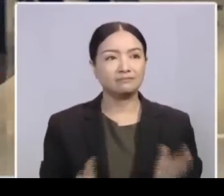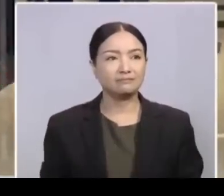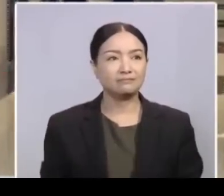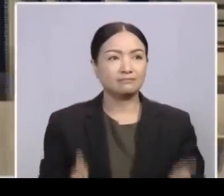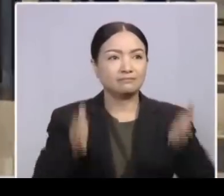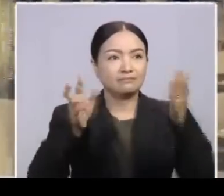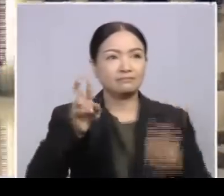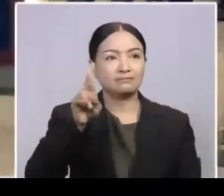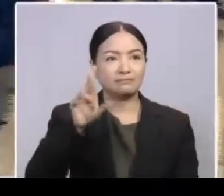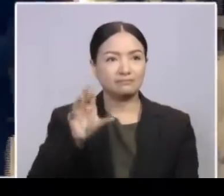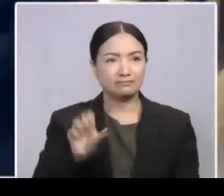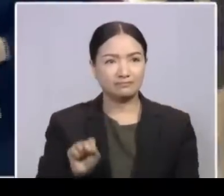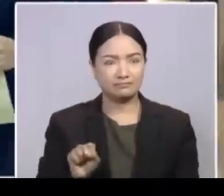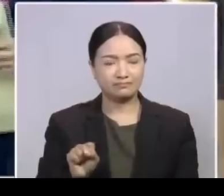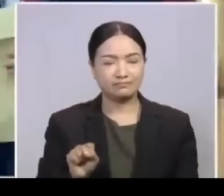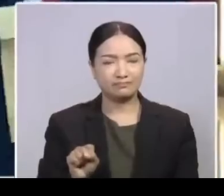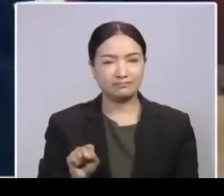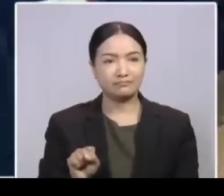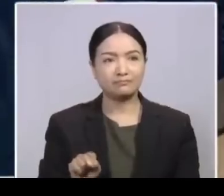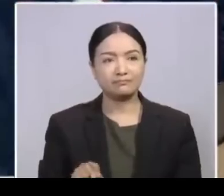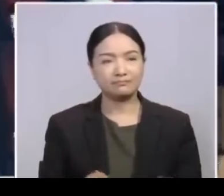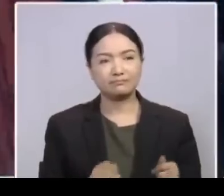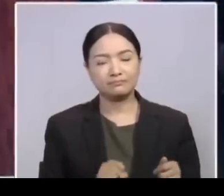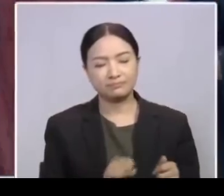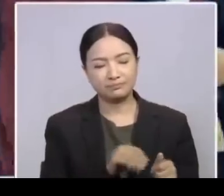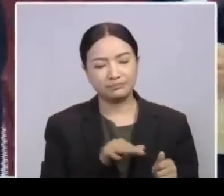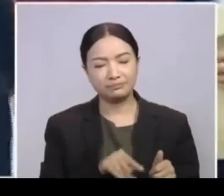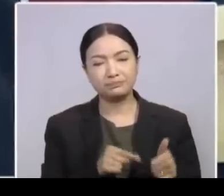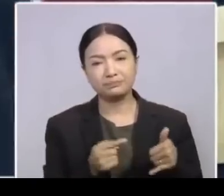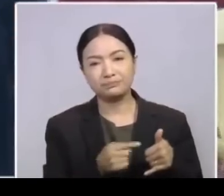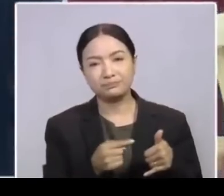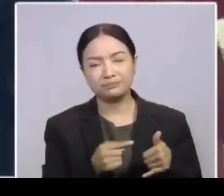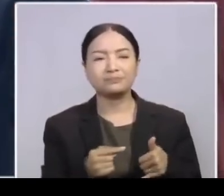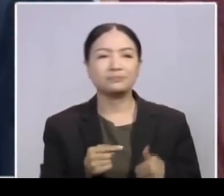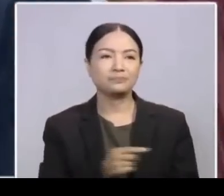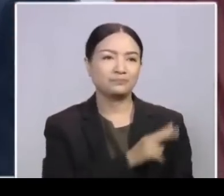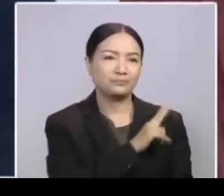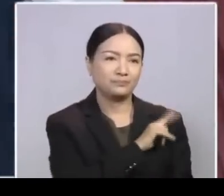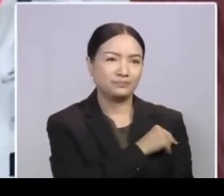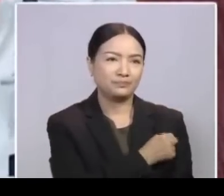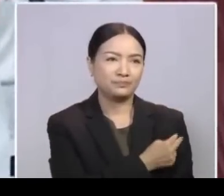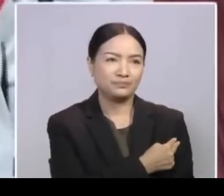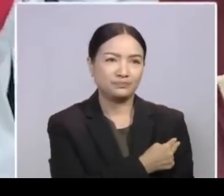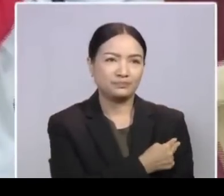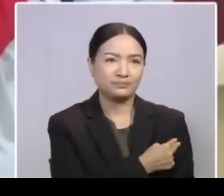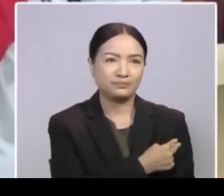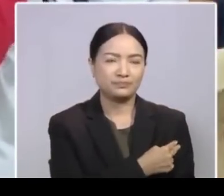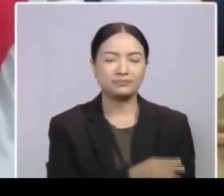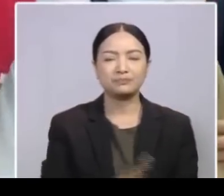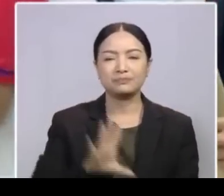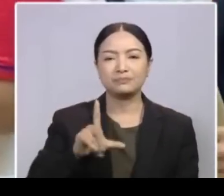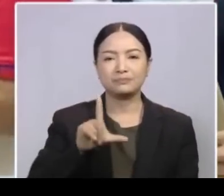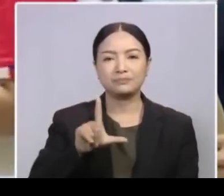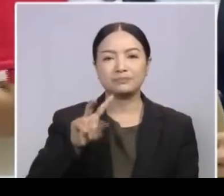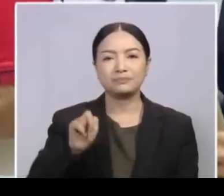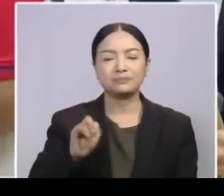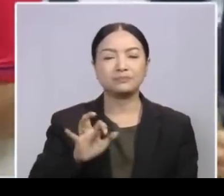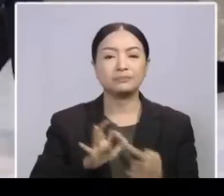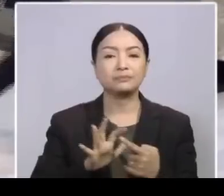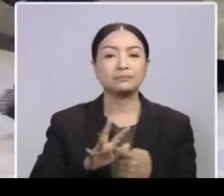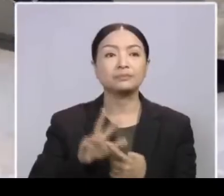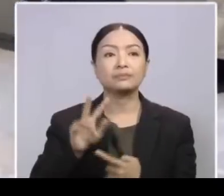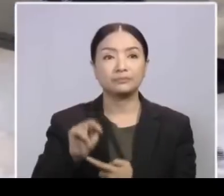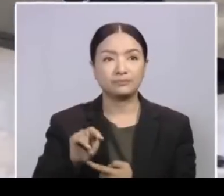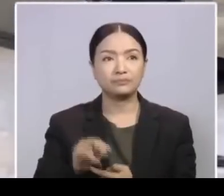ฐสภาโดยมีนายแพทย์ชลน่านสีแก้วนะคะวันนี้ก็มาในสูตรแบบจัดเต็มเลยค่ะหัวหน้าพรรคเพื่อไทยมา